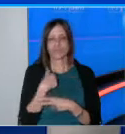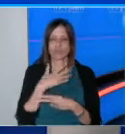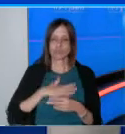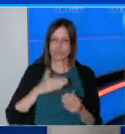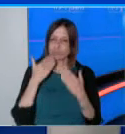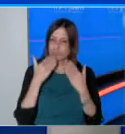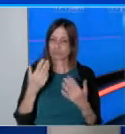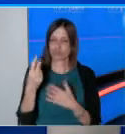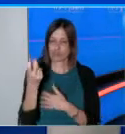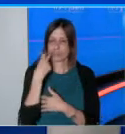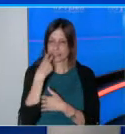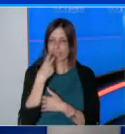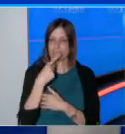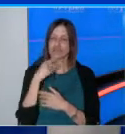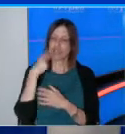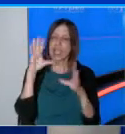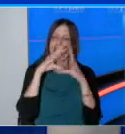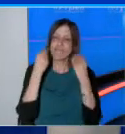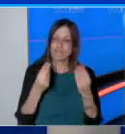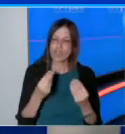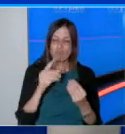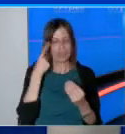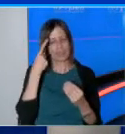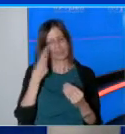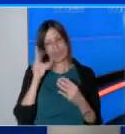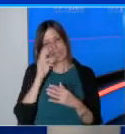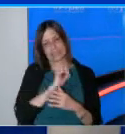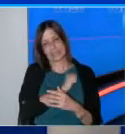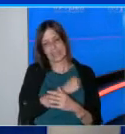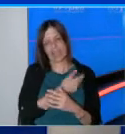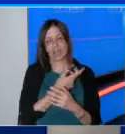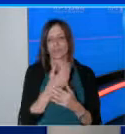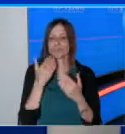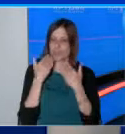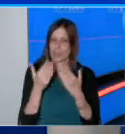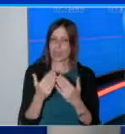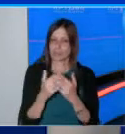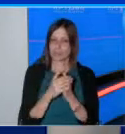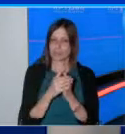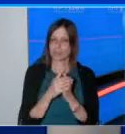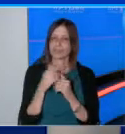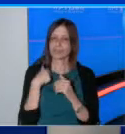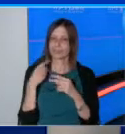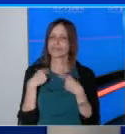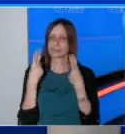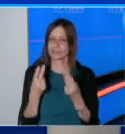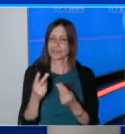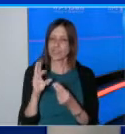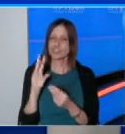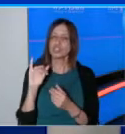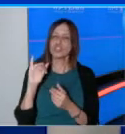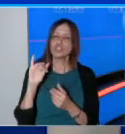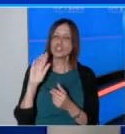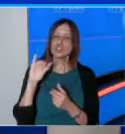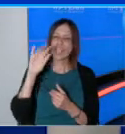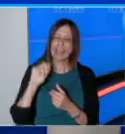לך שהצטרפת אלינו, שיהיה לך ערב טוב ושלא תדעי עוד צער. תודה רבה לך. תודה לך. אני חוזר אלייך, שירין. שירין, את שומעת,